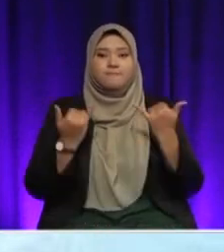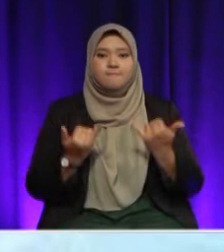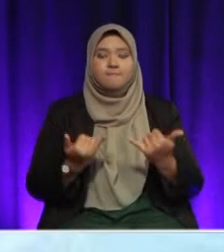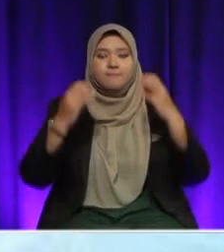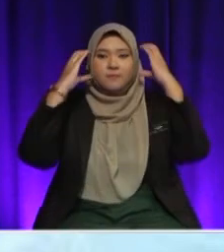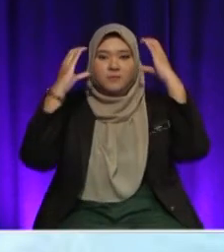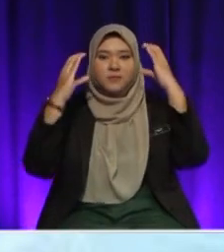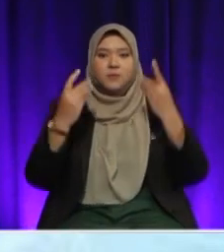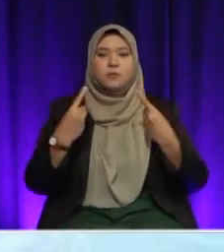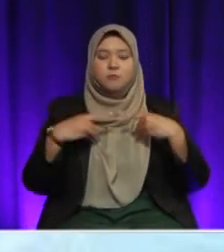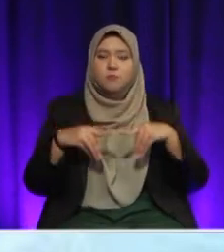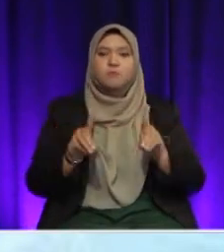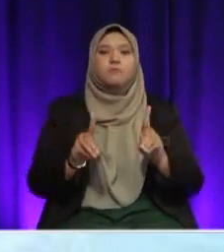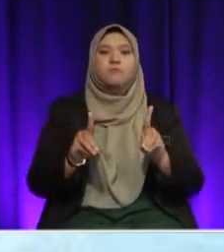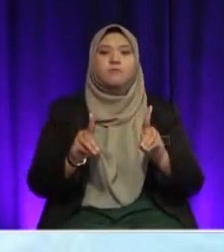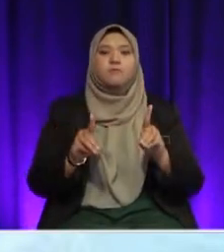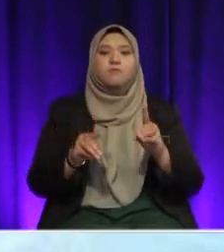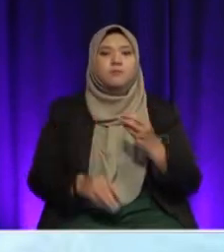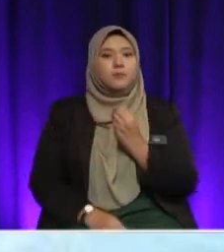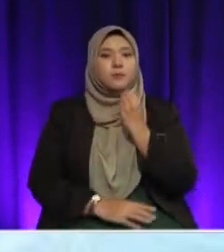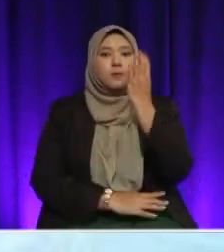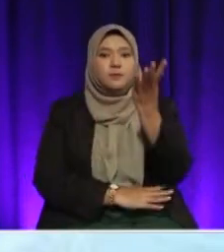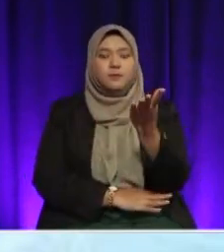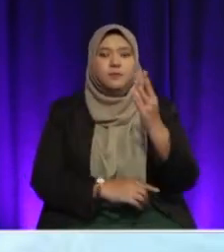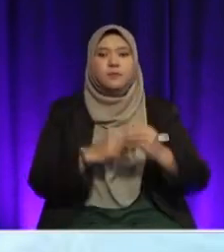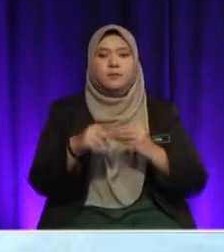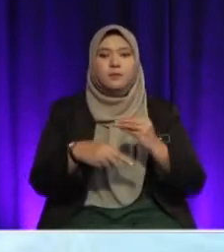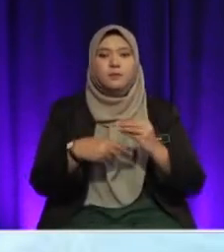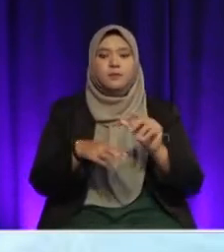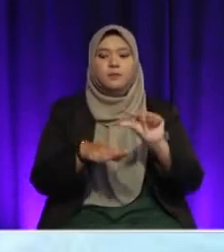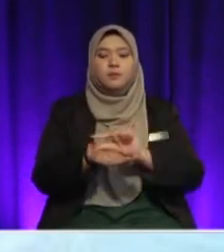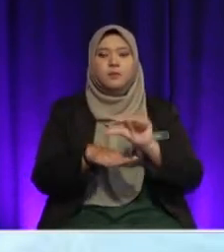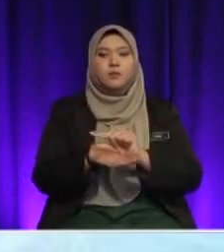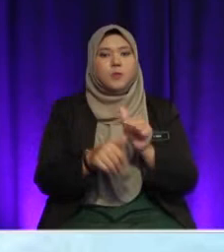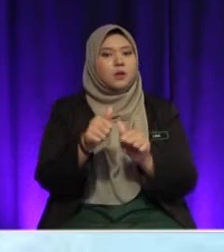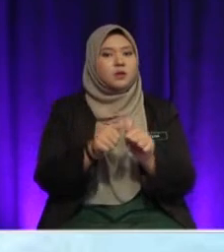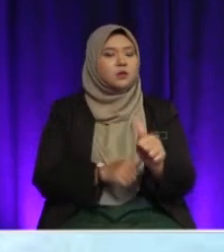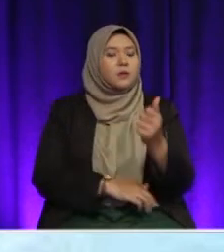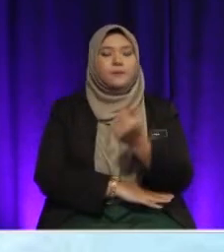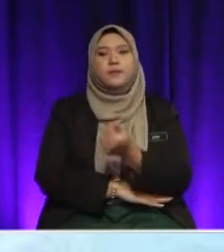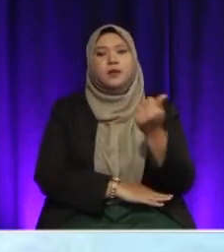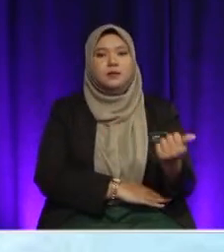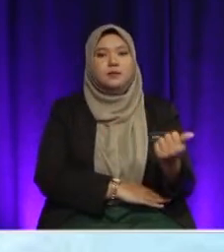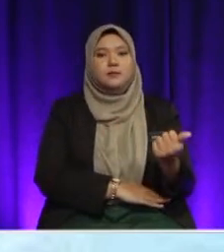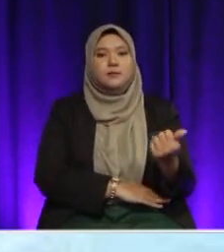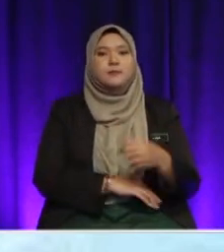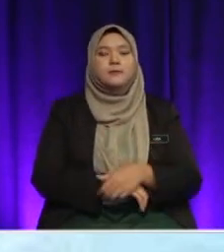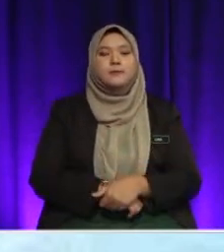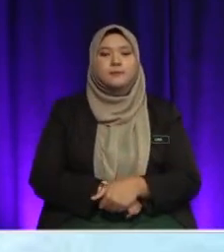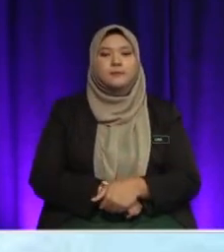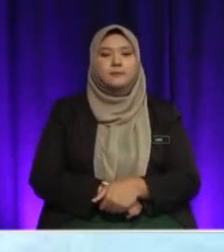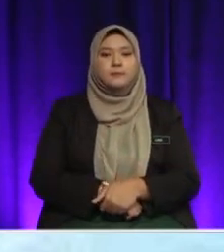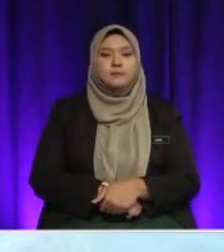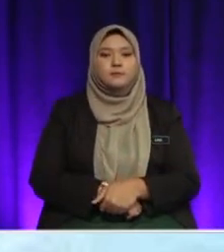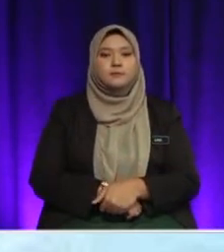lapisan plastik perlu diletakkan sebab ini adalah yang menuan kita kenal tak plastik bawah dengan atas daging sebagai letak nanti